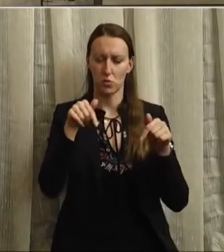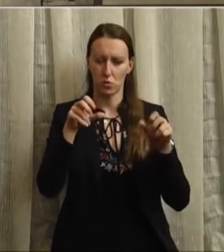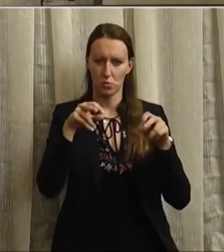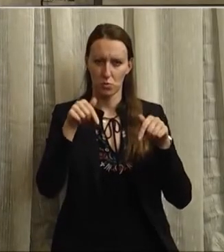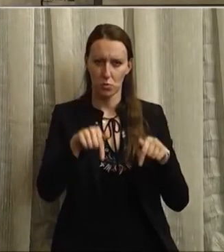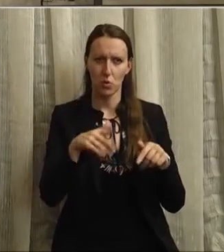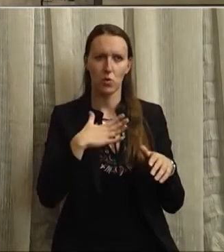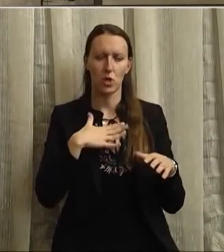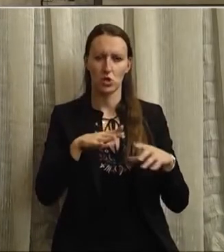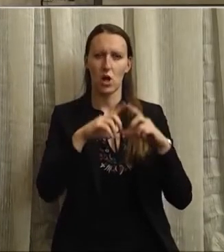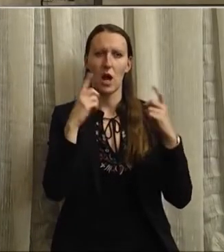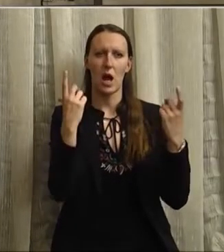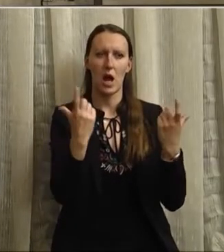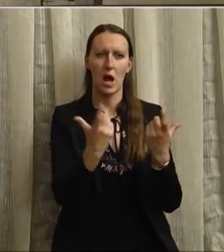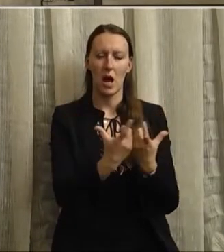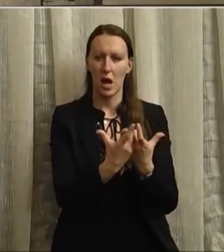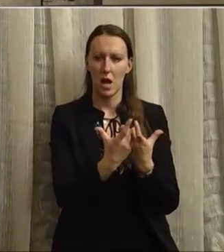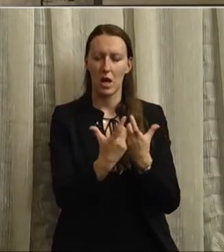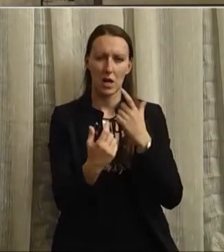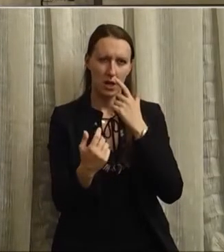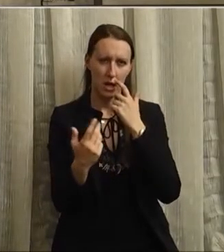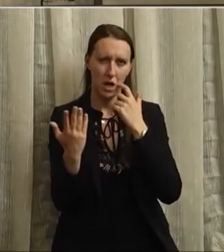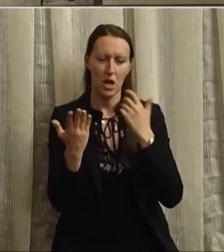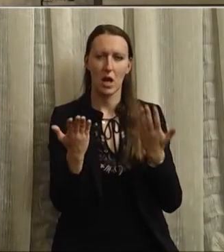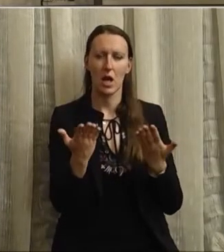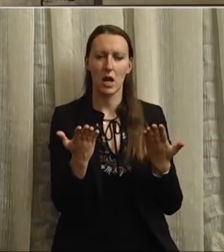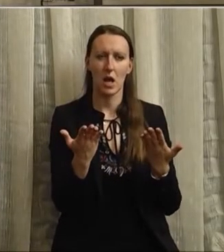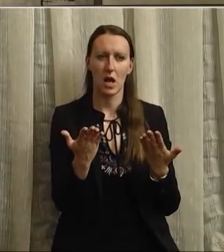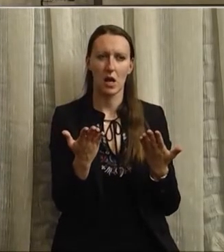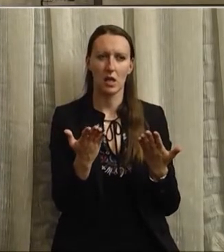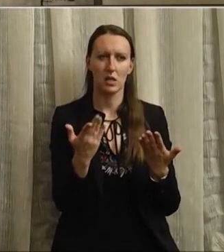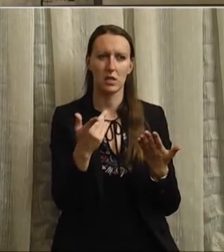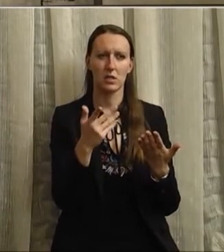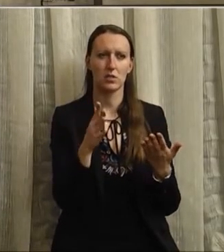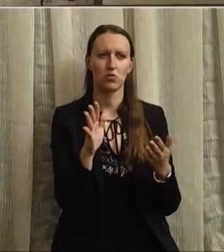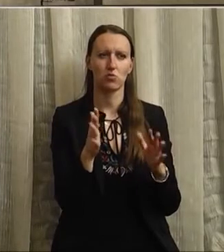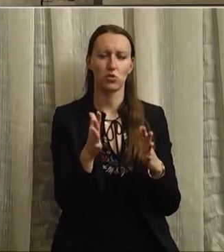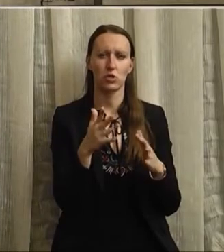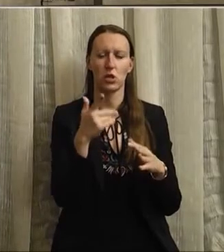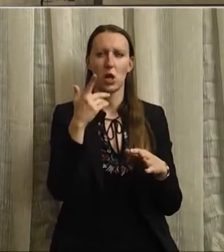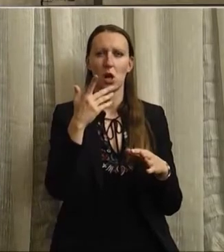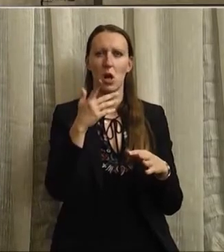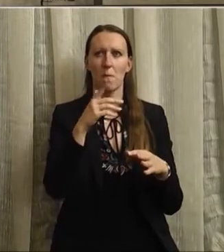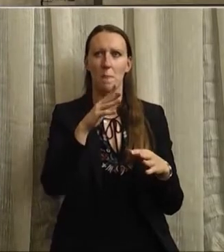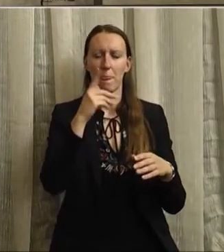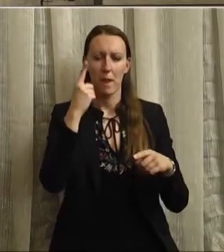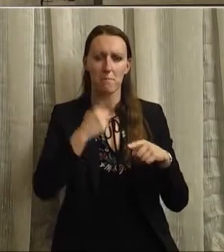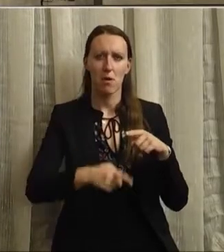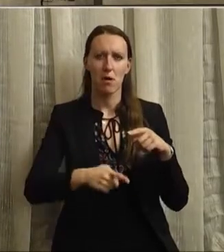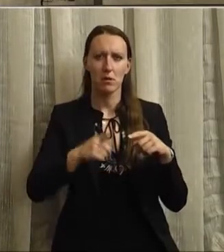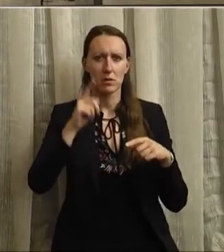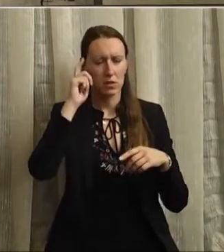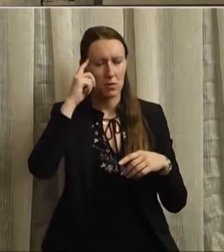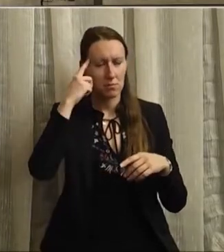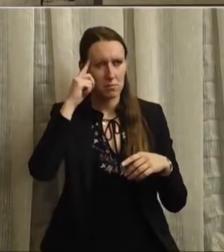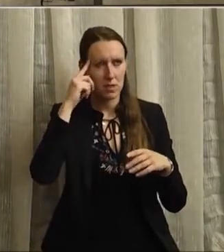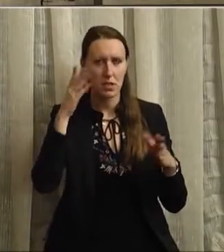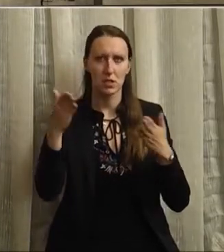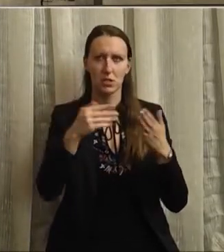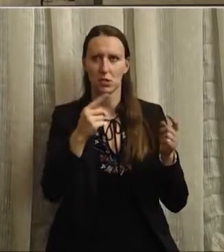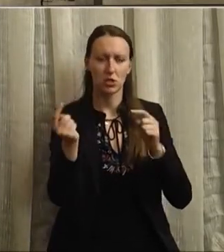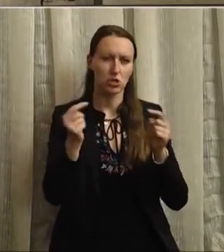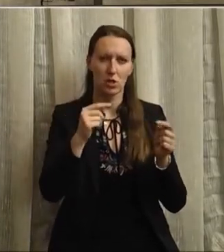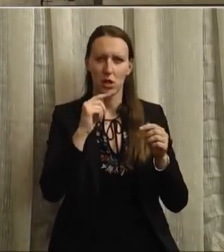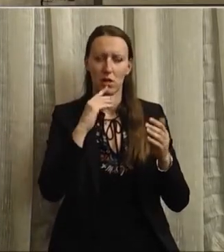u našoj areni, kada su možda i zadnje nedoumice i